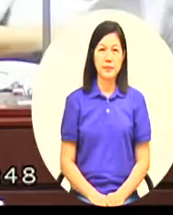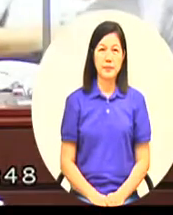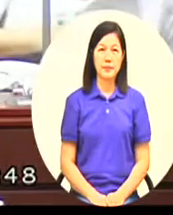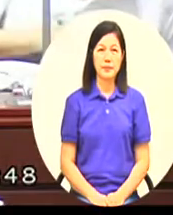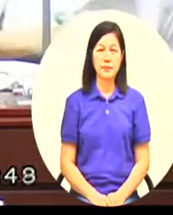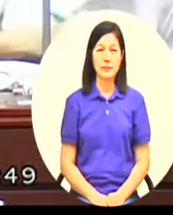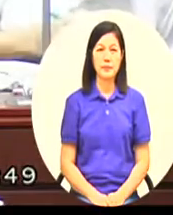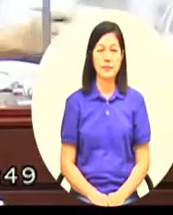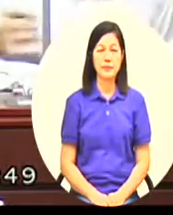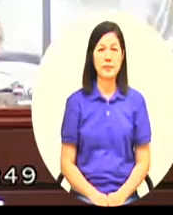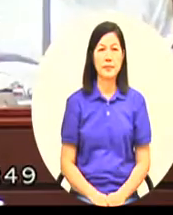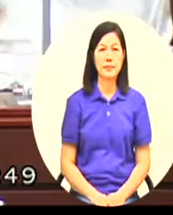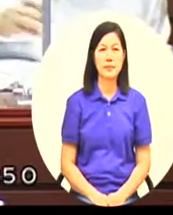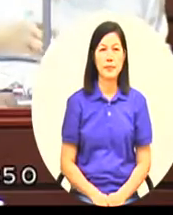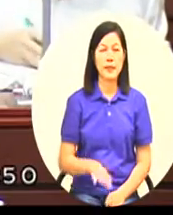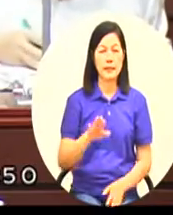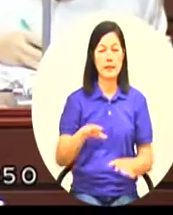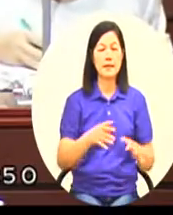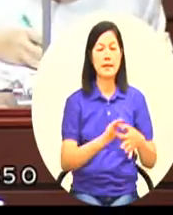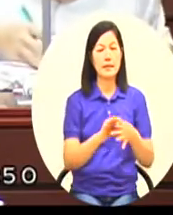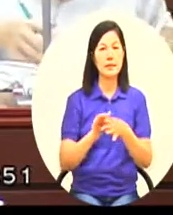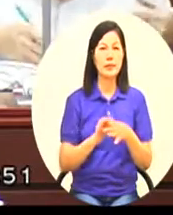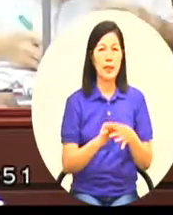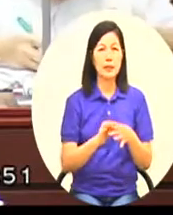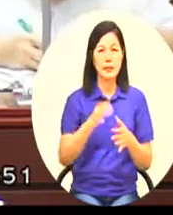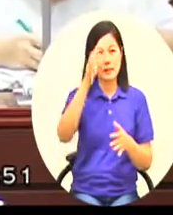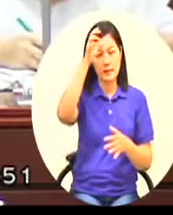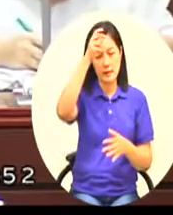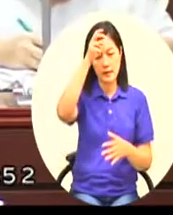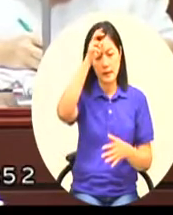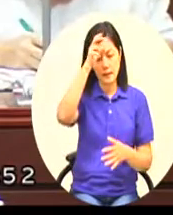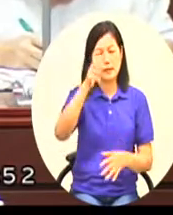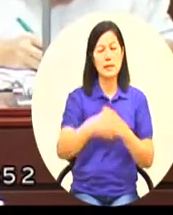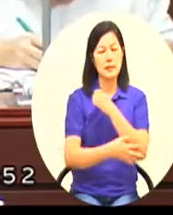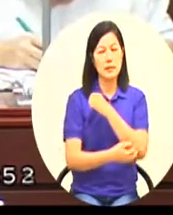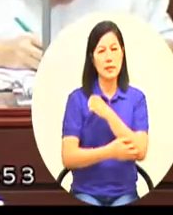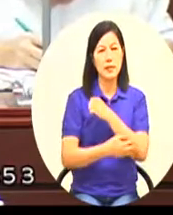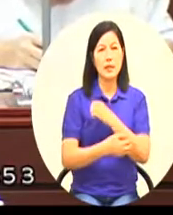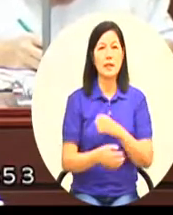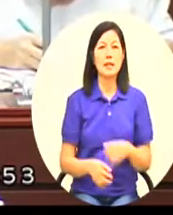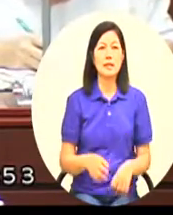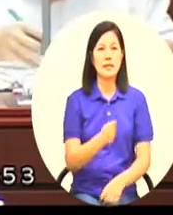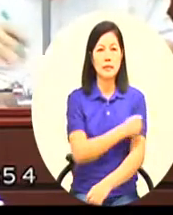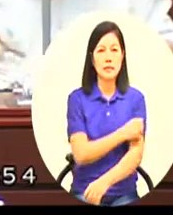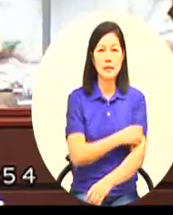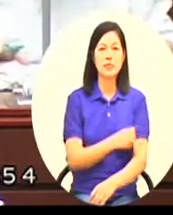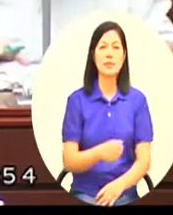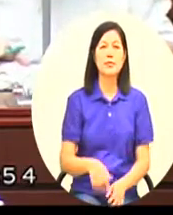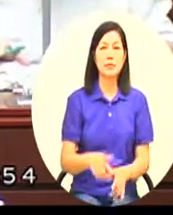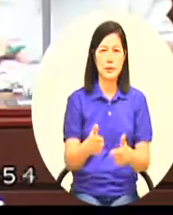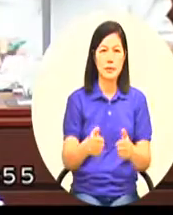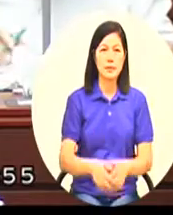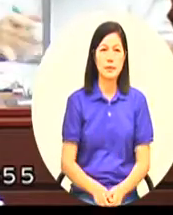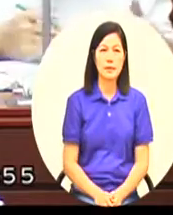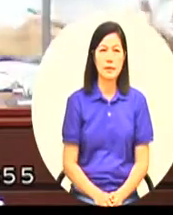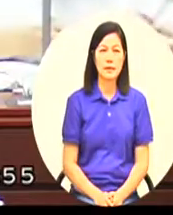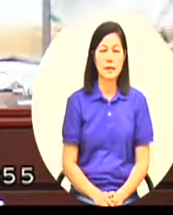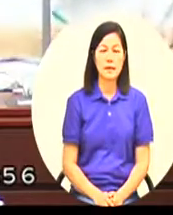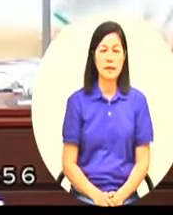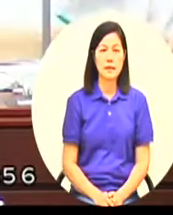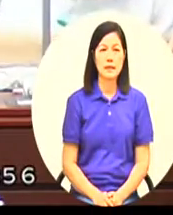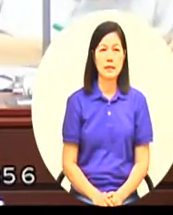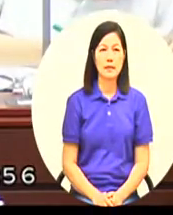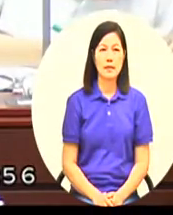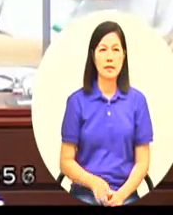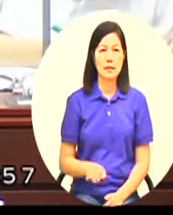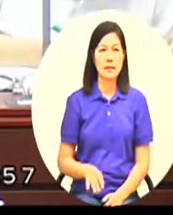谢谢黄议员关心我们基层同仁工作的一个繁重跟劳累哈。那其实我们现在是受